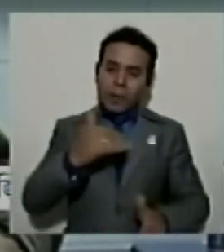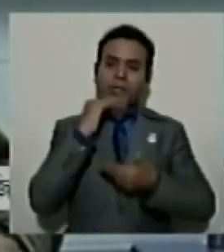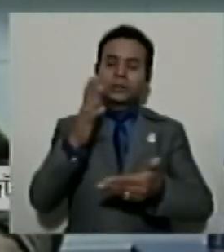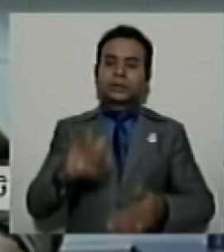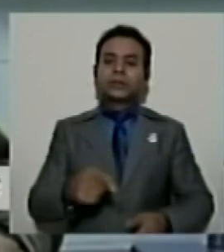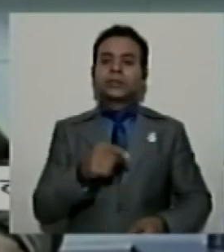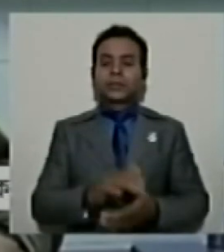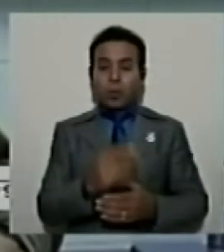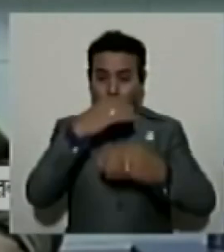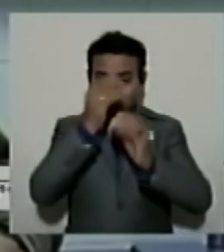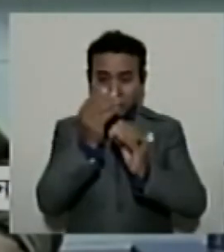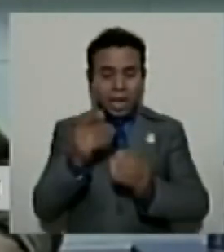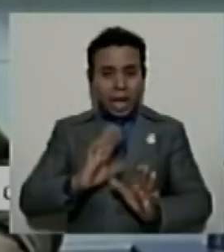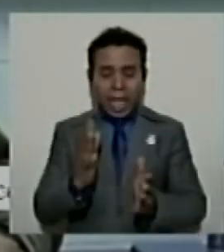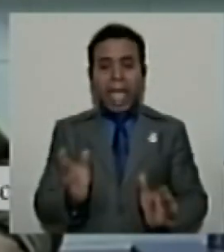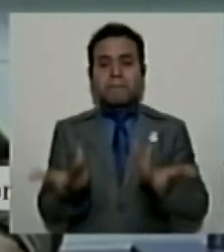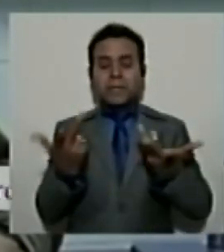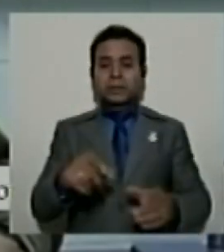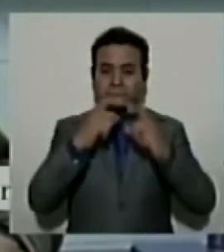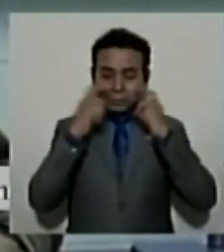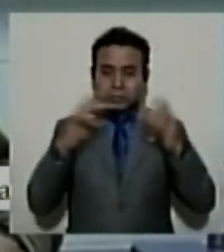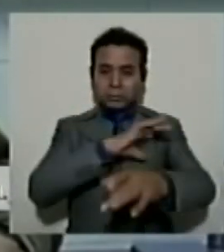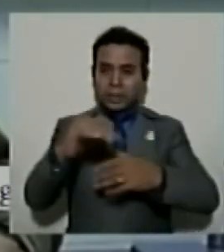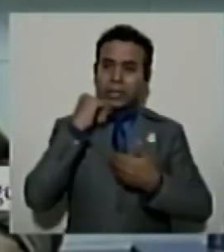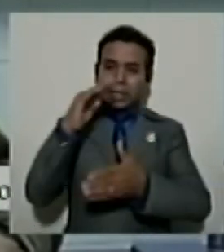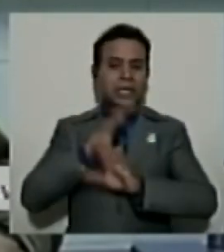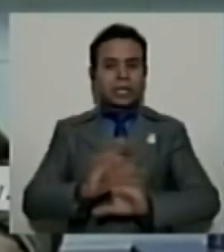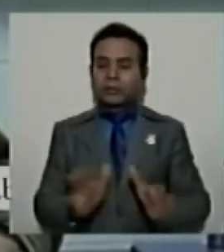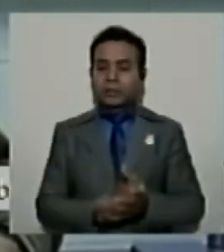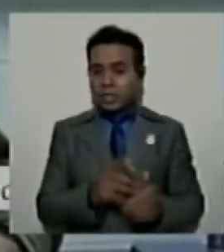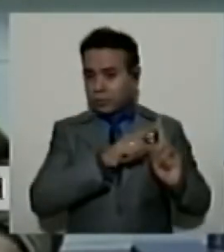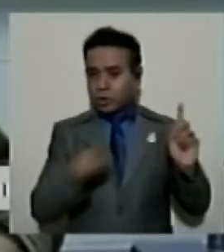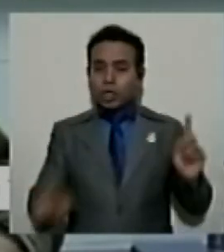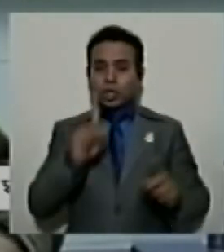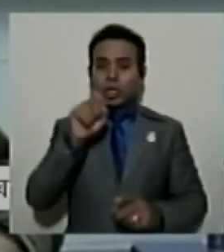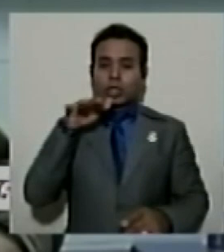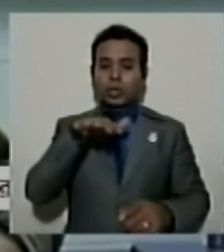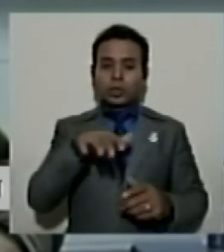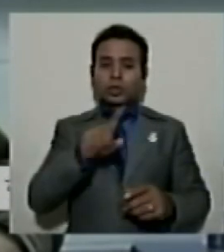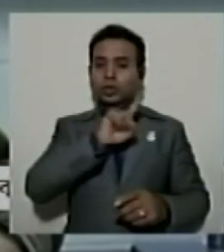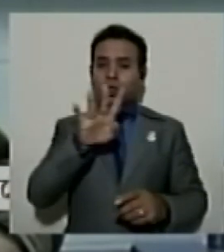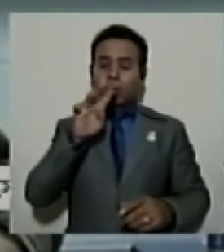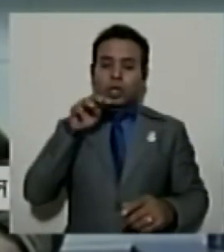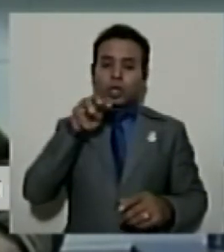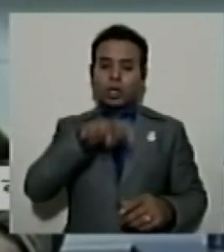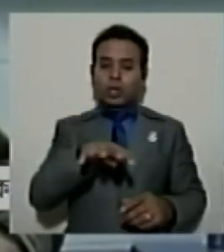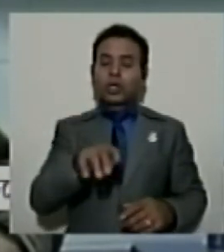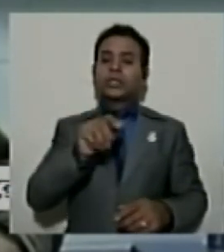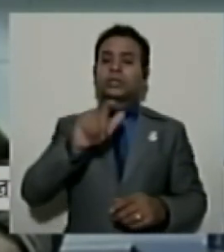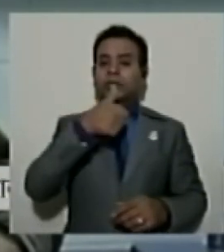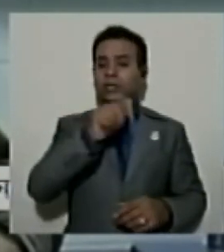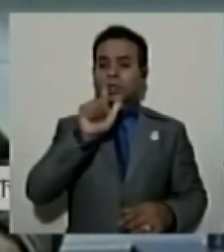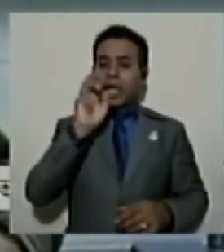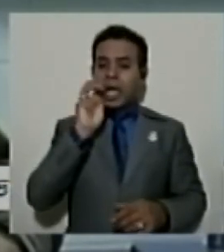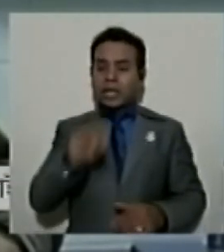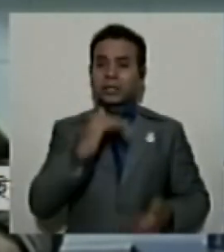14,67,000 এটা ক্রয় করতে সরকারের আনুমানিক 176 কোটি টাকার খরচ হয়েছে এবং আমাদের প্রতিদিনই যদি আমি